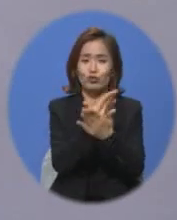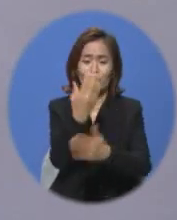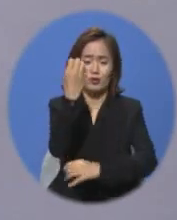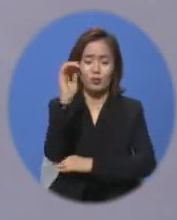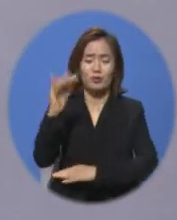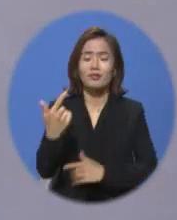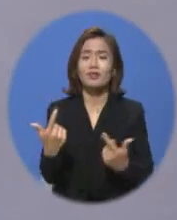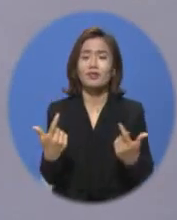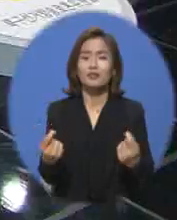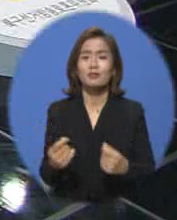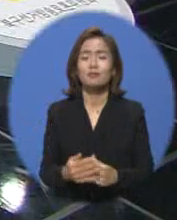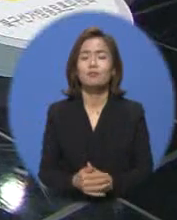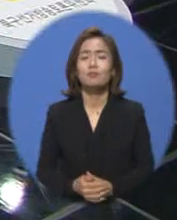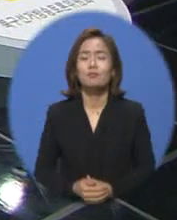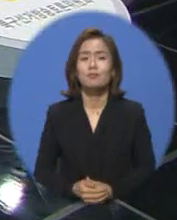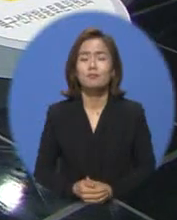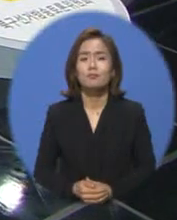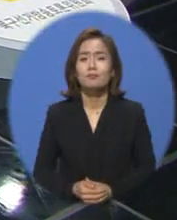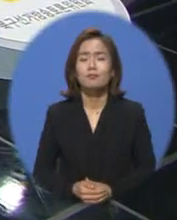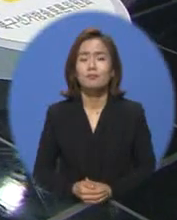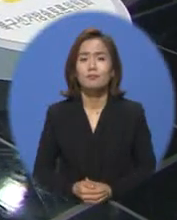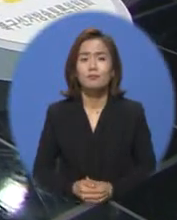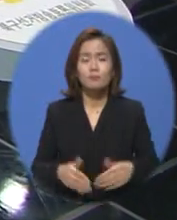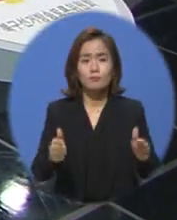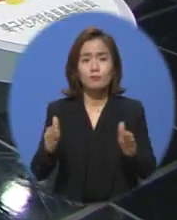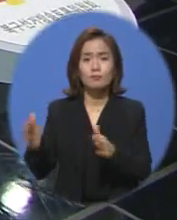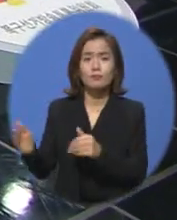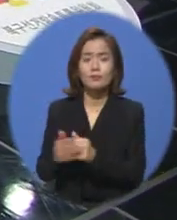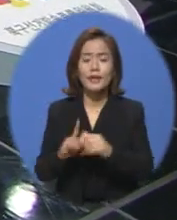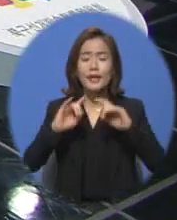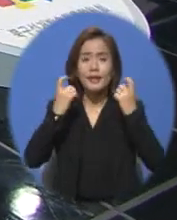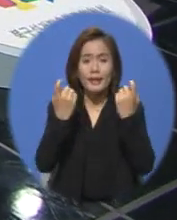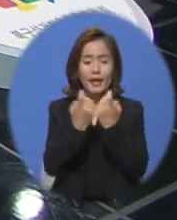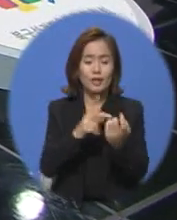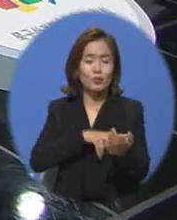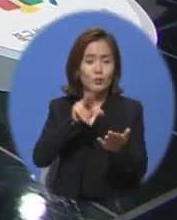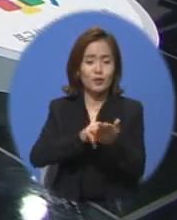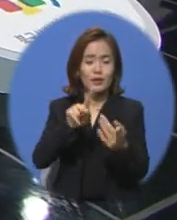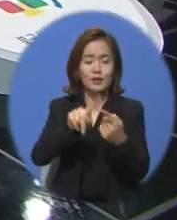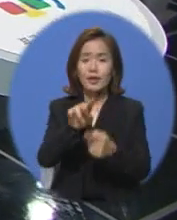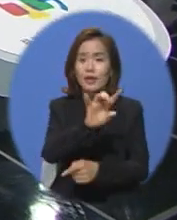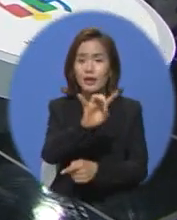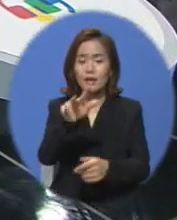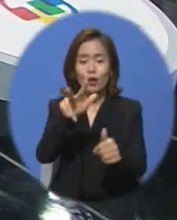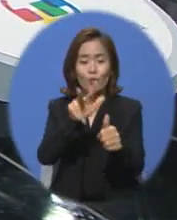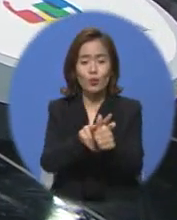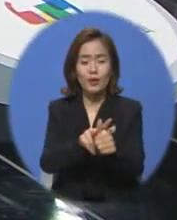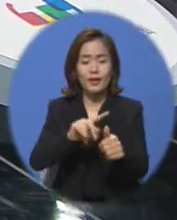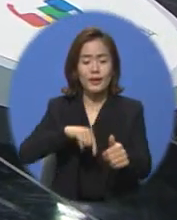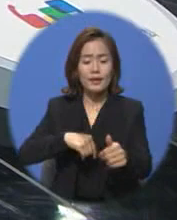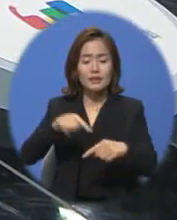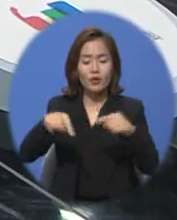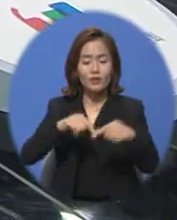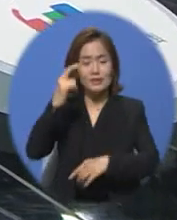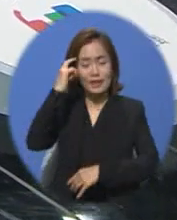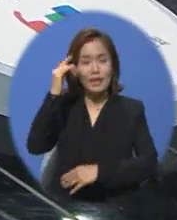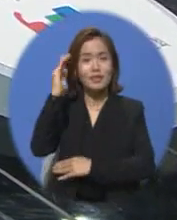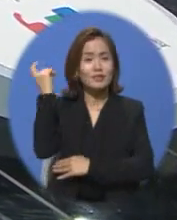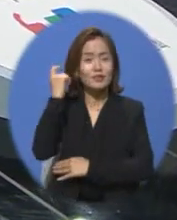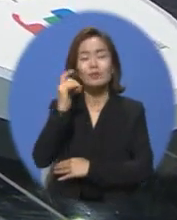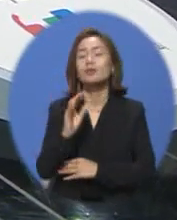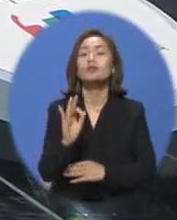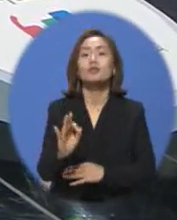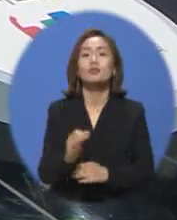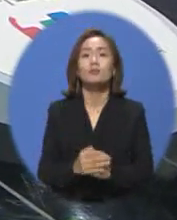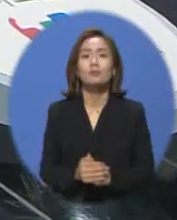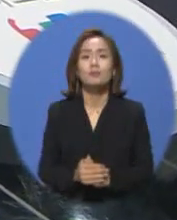.그게전부입니다. 예.이제각후보자의 개별공약에대한견해를들어